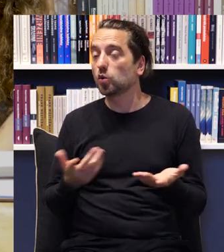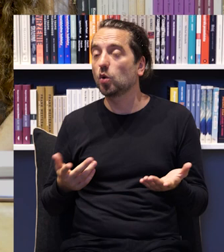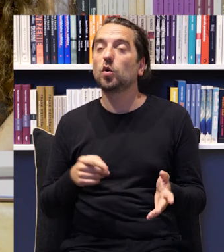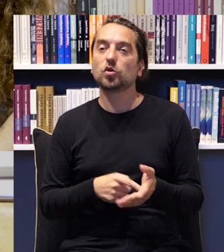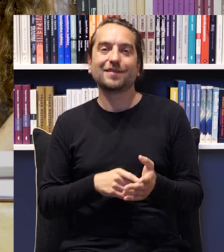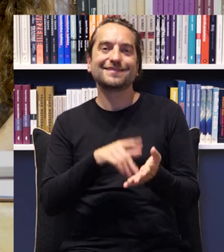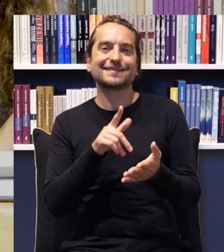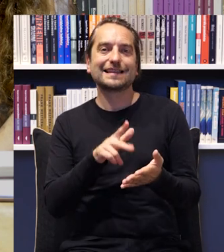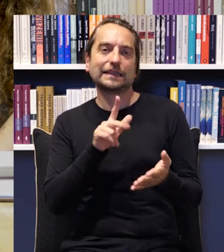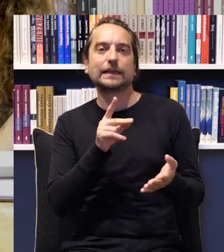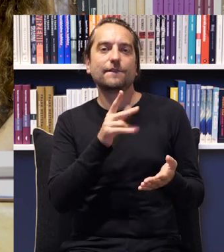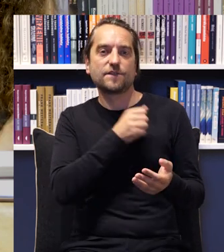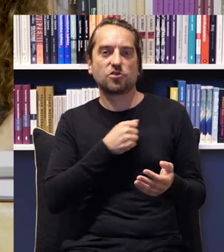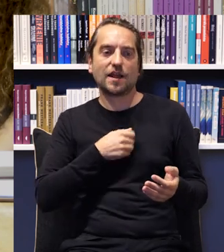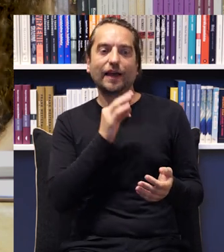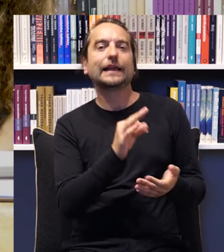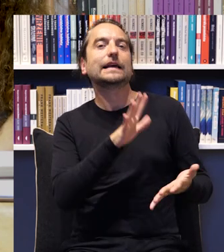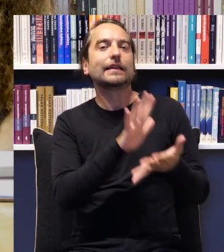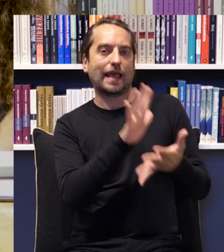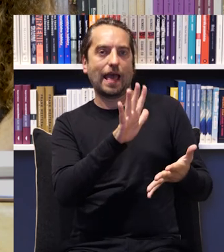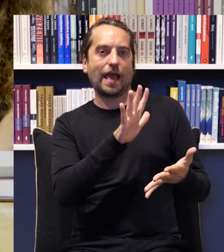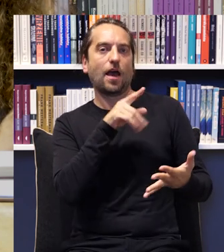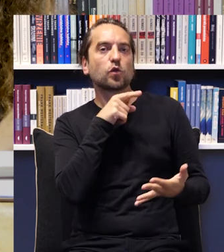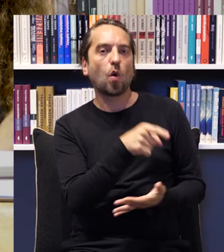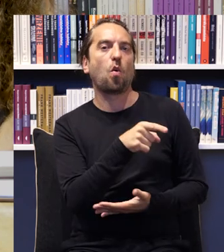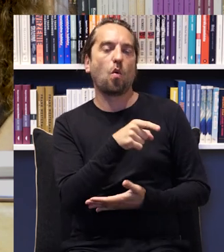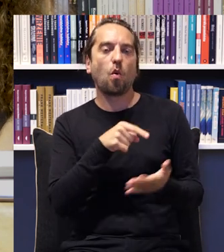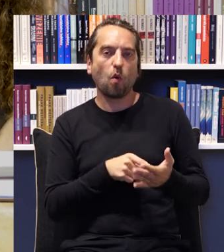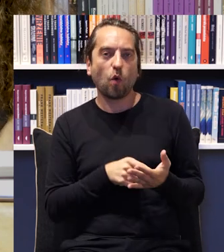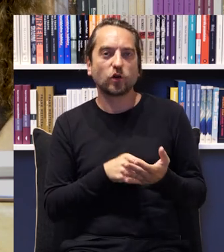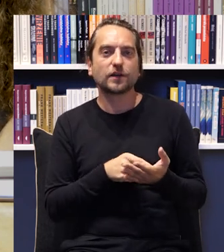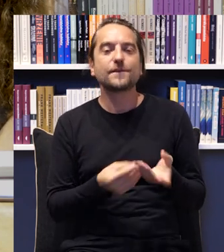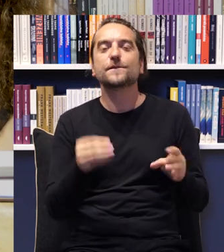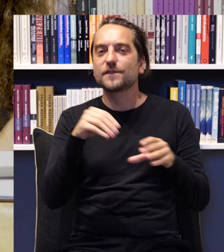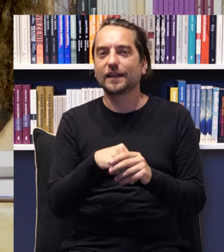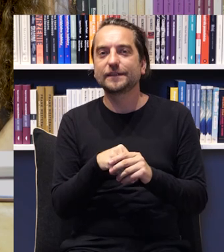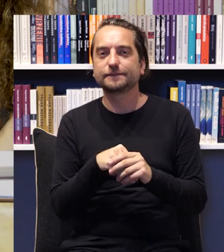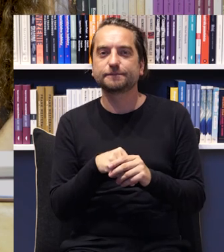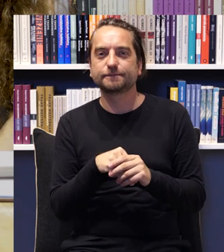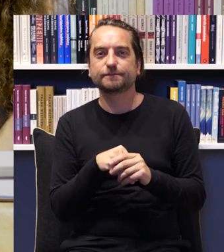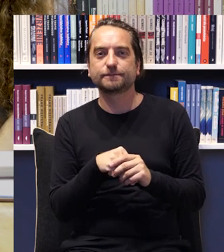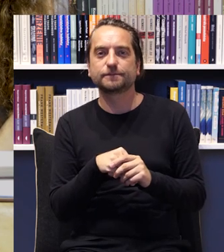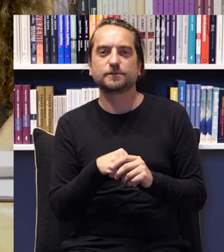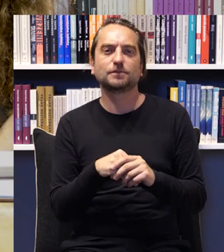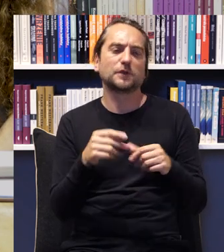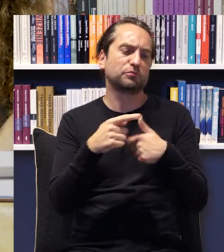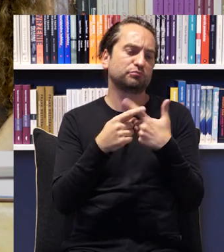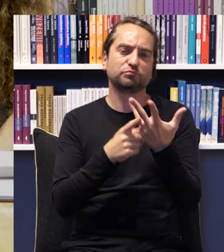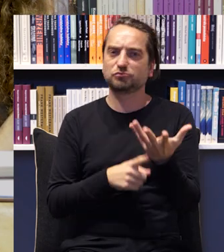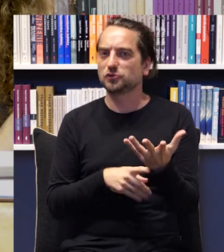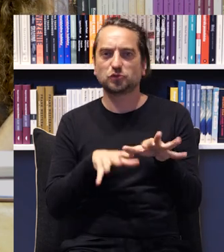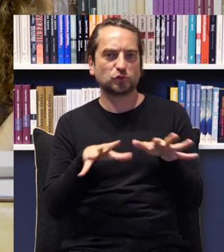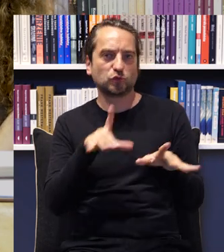też jakaś cecha tej Warszawy. No nie? Właśnie to, że ona się jednak składa z wielu różnych